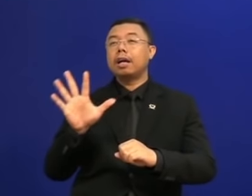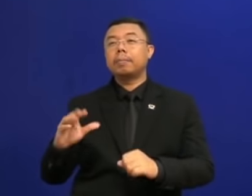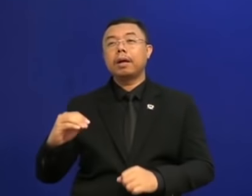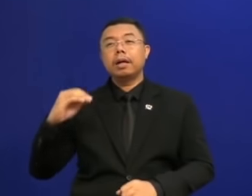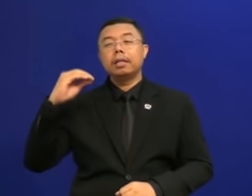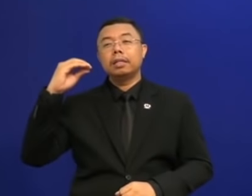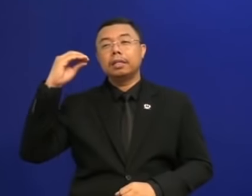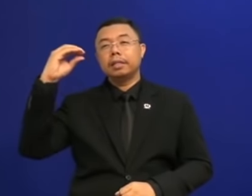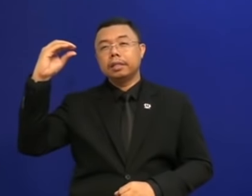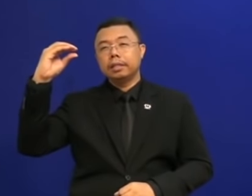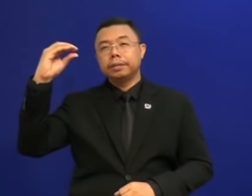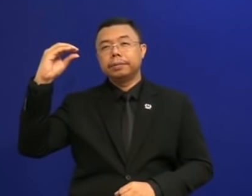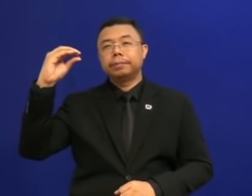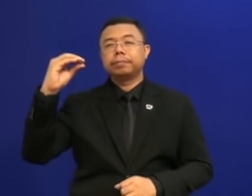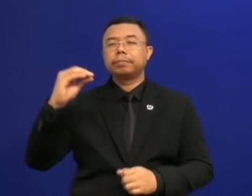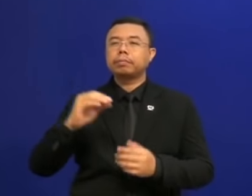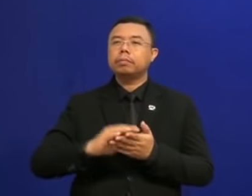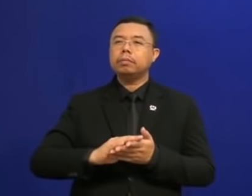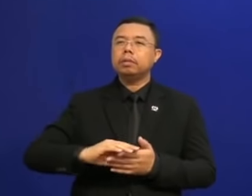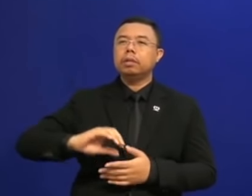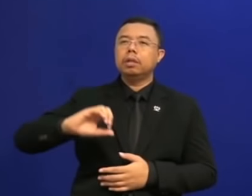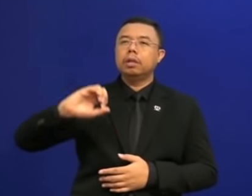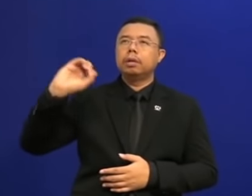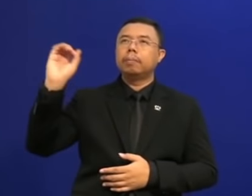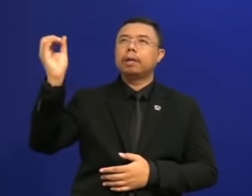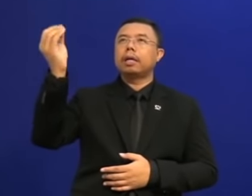fajar pagi.